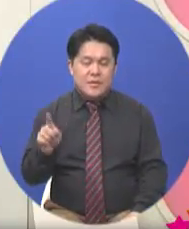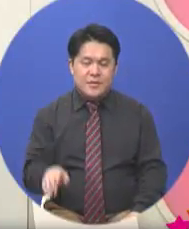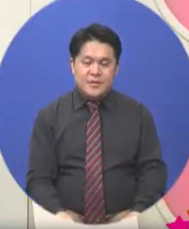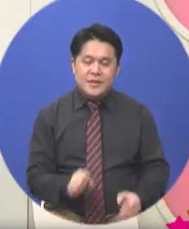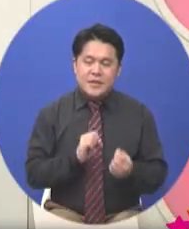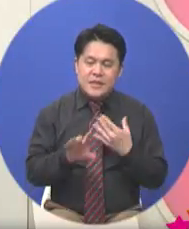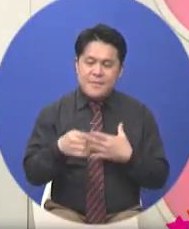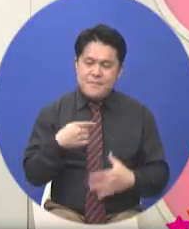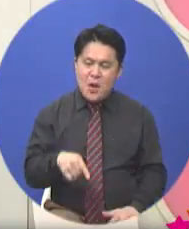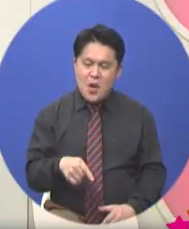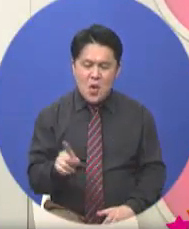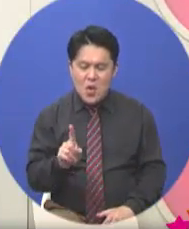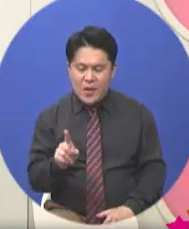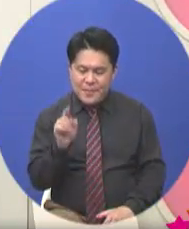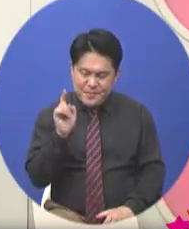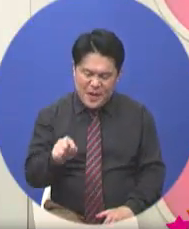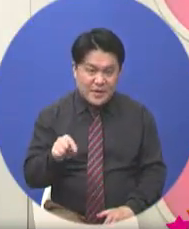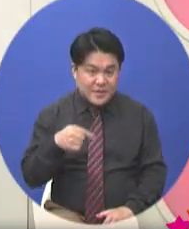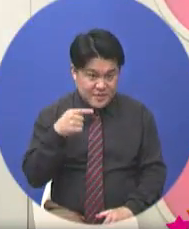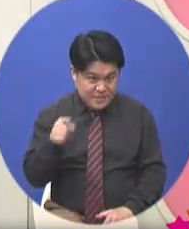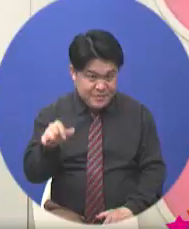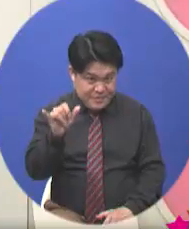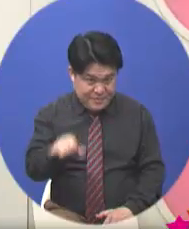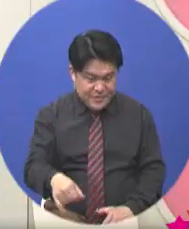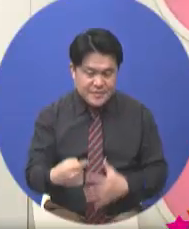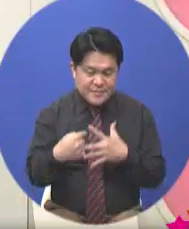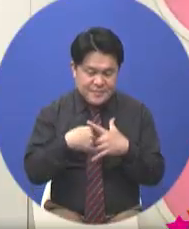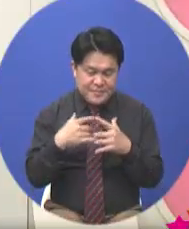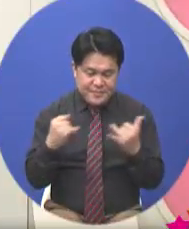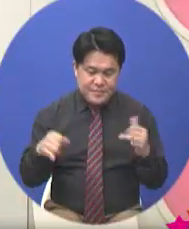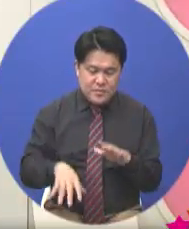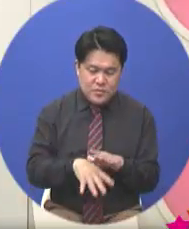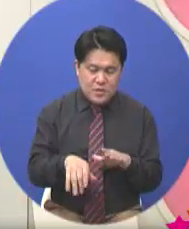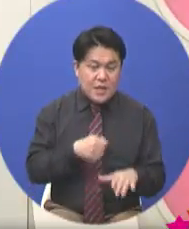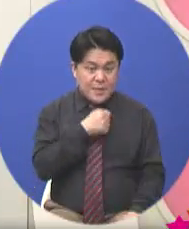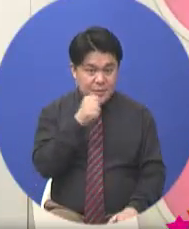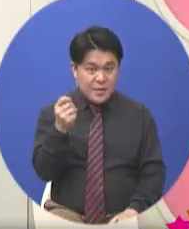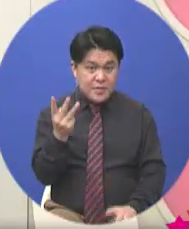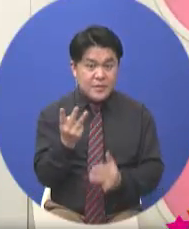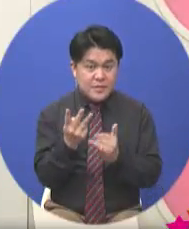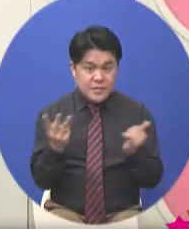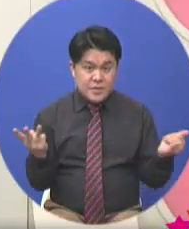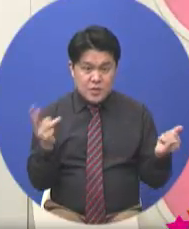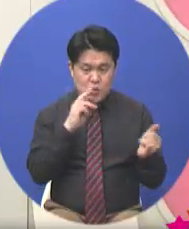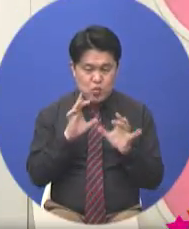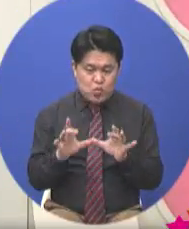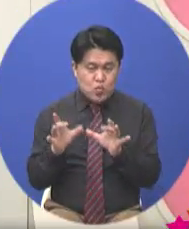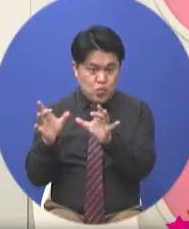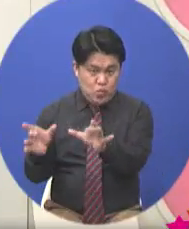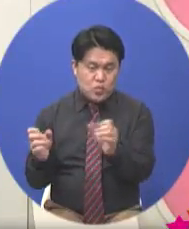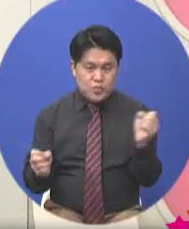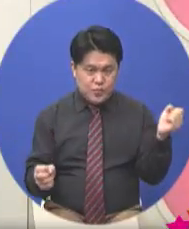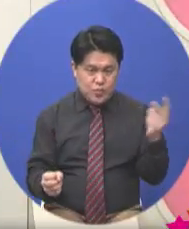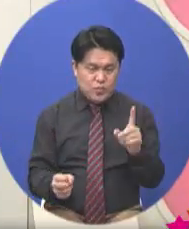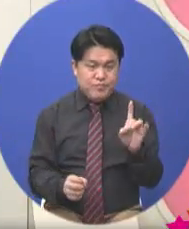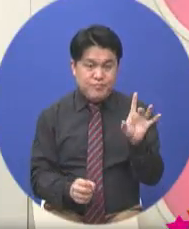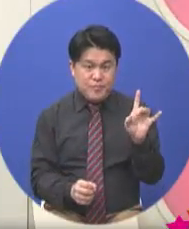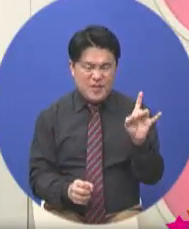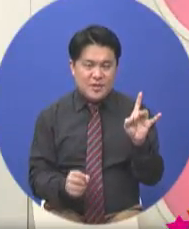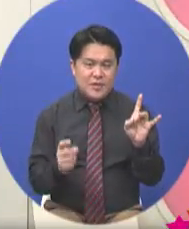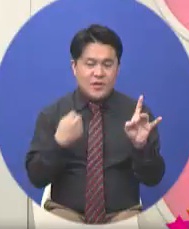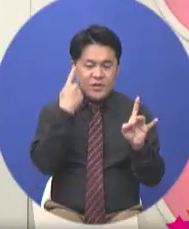내려놓으시면 정답자 중 추첨을 통해서 세 분께는 네? MC들의 사인 CD 한 분께는